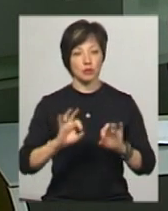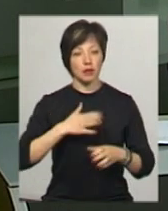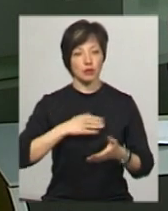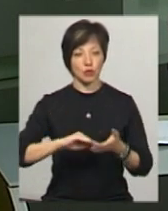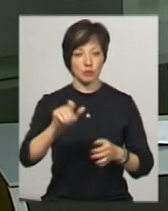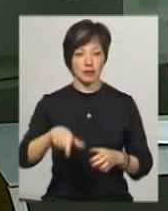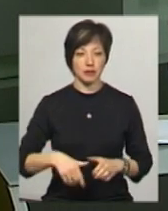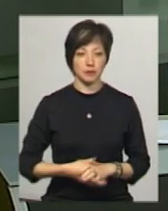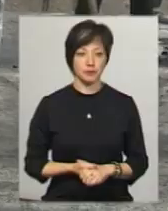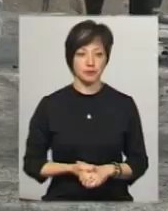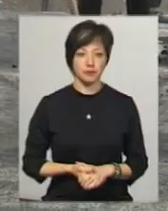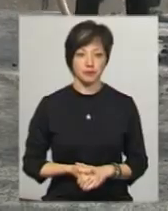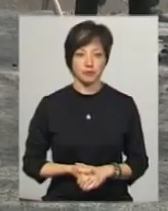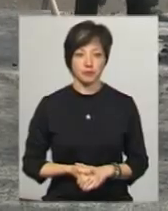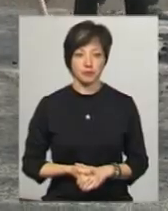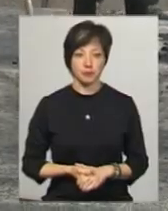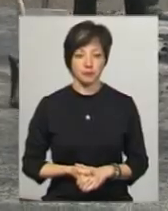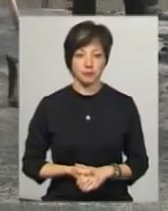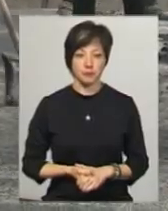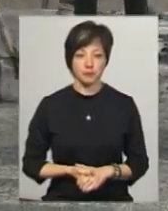Анастасія Олексюк.